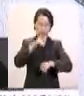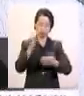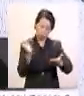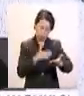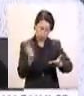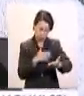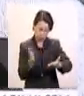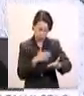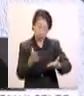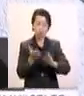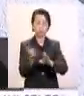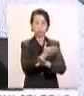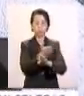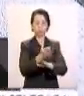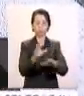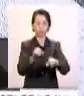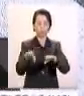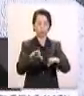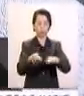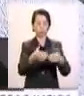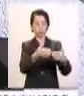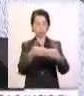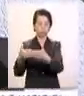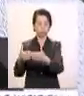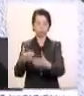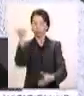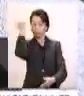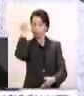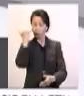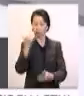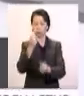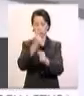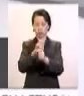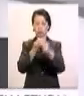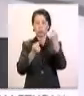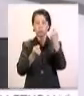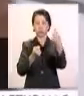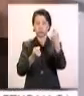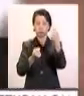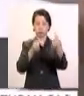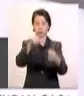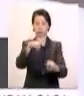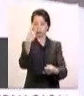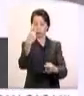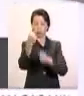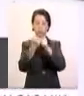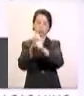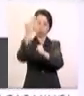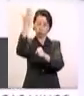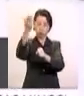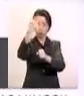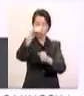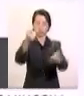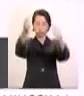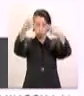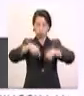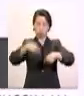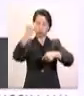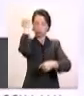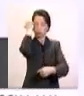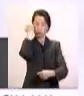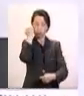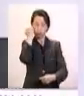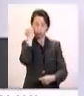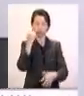meneliti dokumen sebelum mengambil langkah seterusnya. Mahkamah menetapkan 11 Januari tahun depan untuk sebutan semula